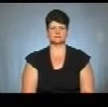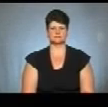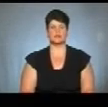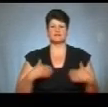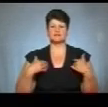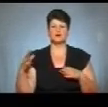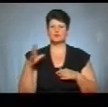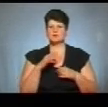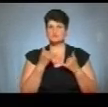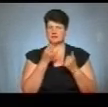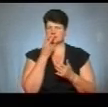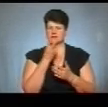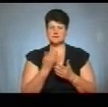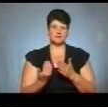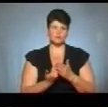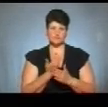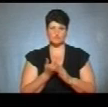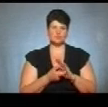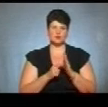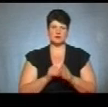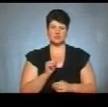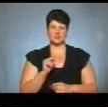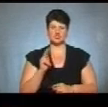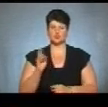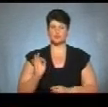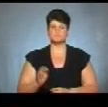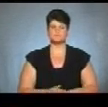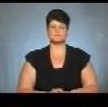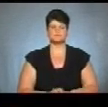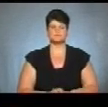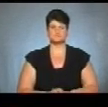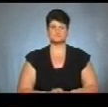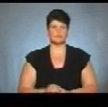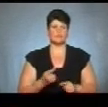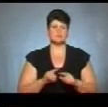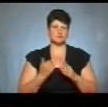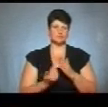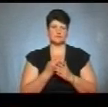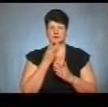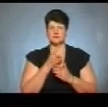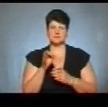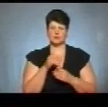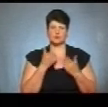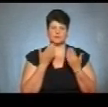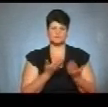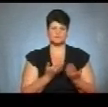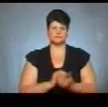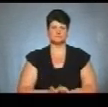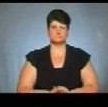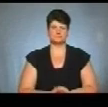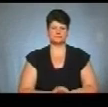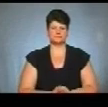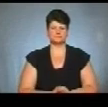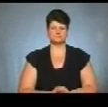Вітаю всіх, хто зараз з нами. Ви дивитесь новини у студії Анастасія Чечко. І у цьому випуску дивіться про таке.